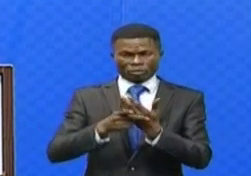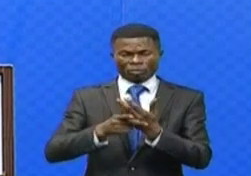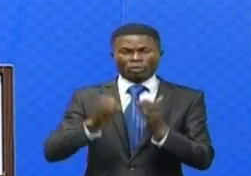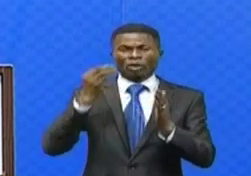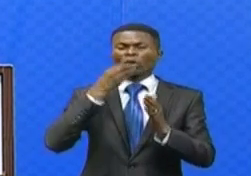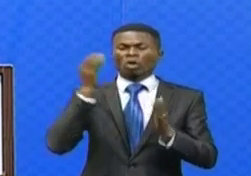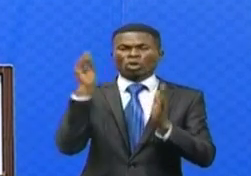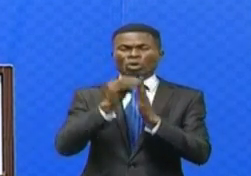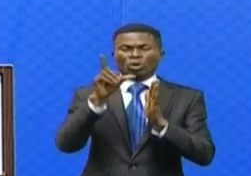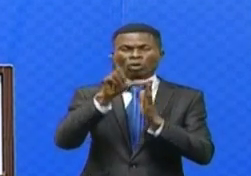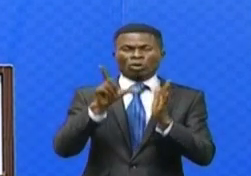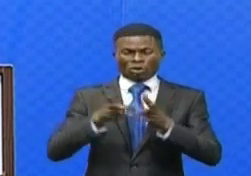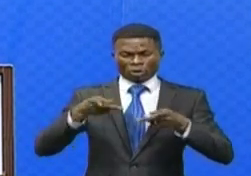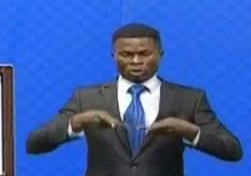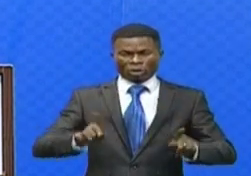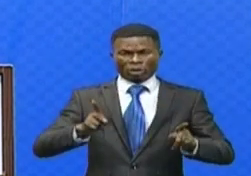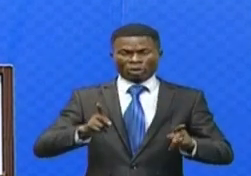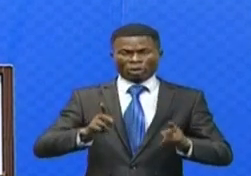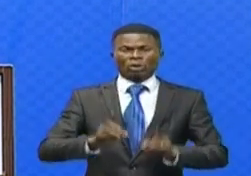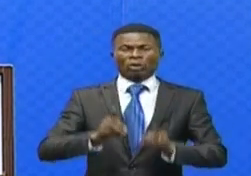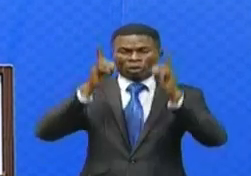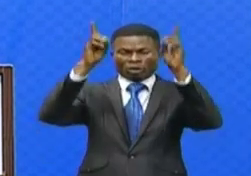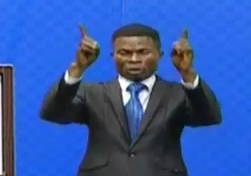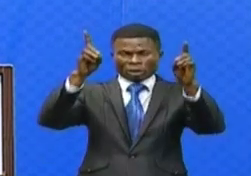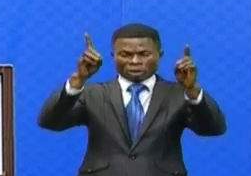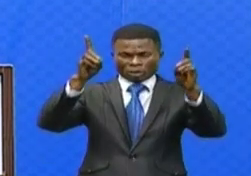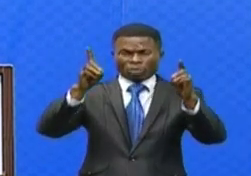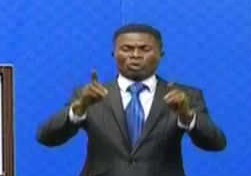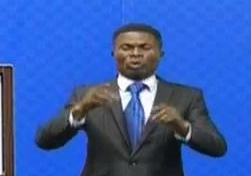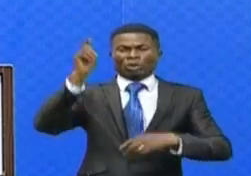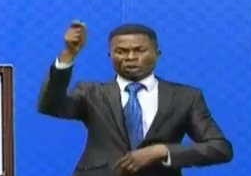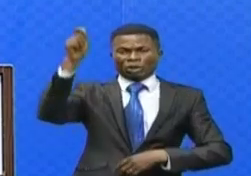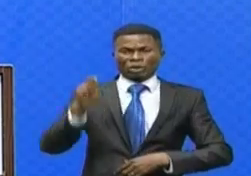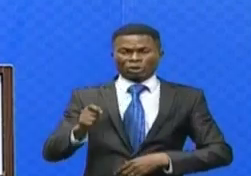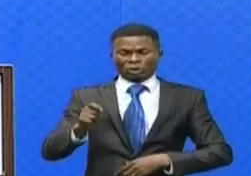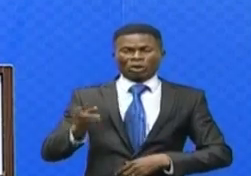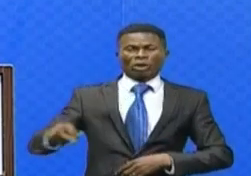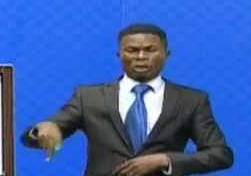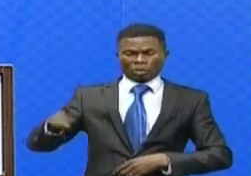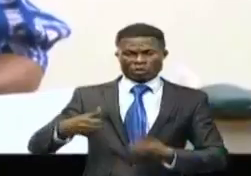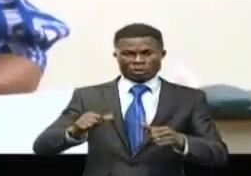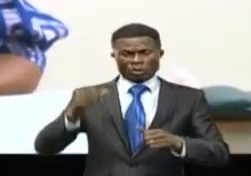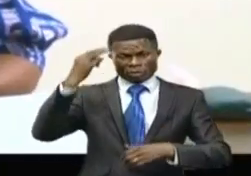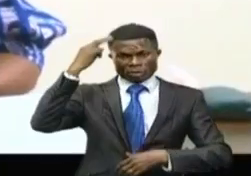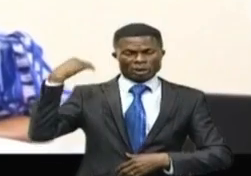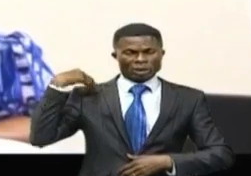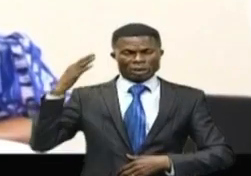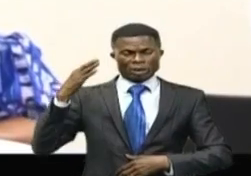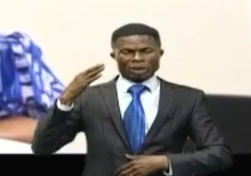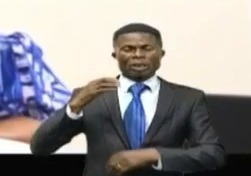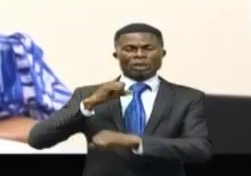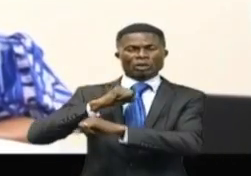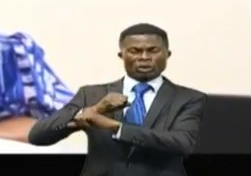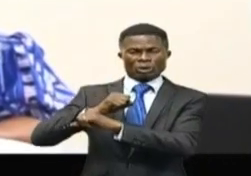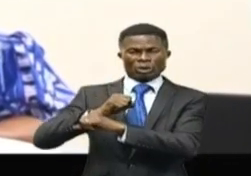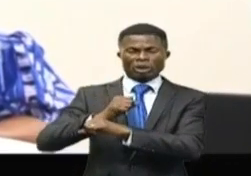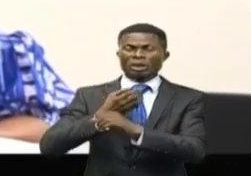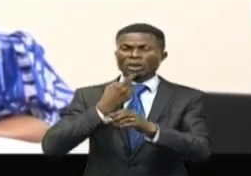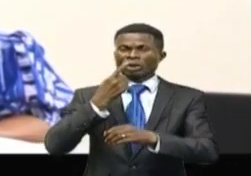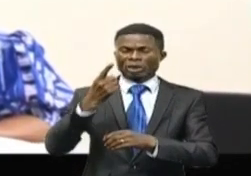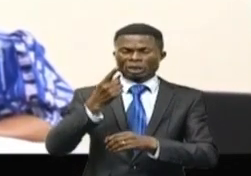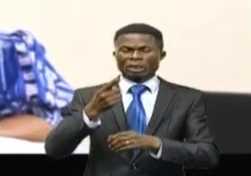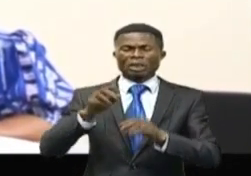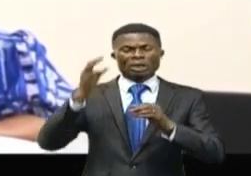portant autorisation de la prorogation de l'état de siège la ministre d'état ministre la justice et garde des sceaux a soumis au conseil